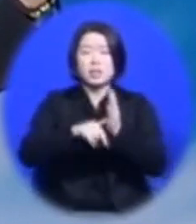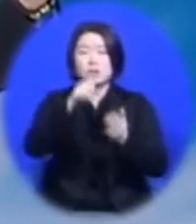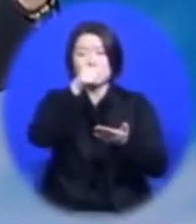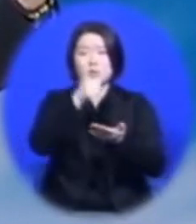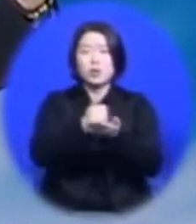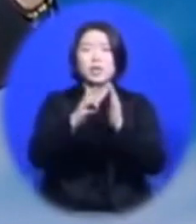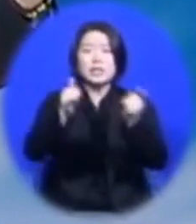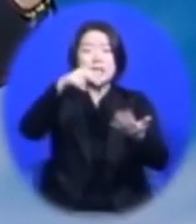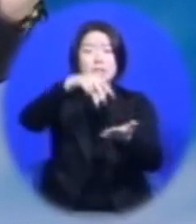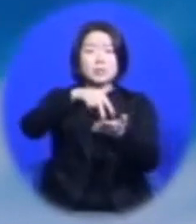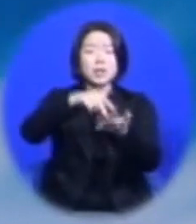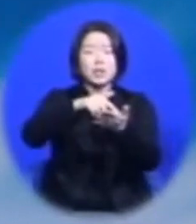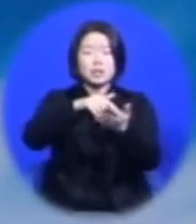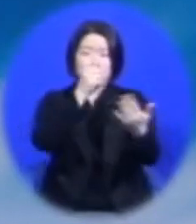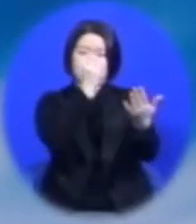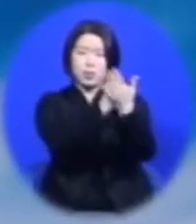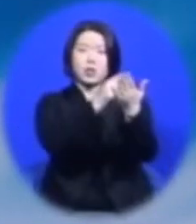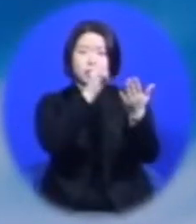거죠.